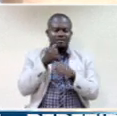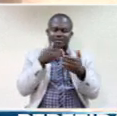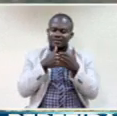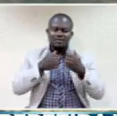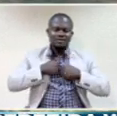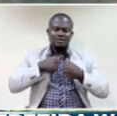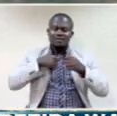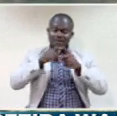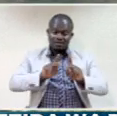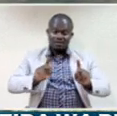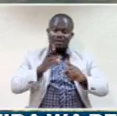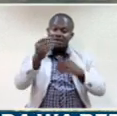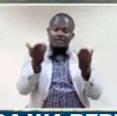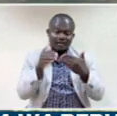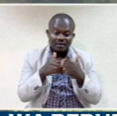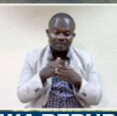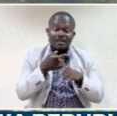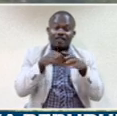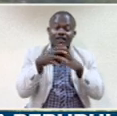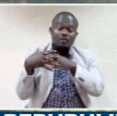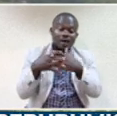rugira amahoro bazajya he uze ndavuye muri Amerika